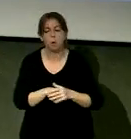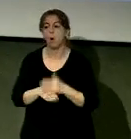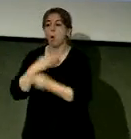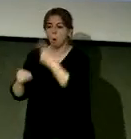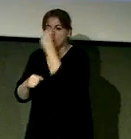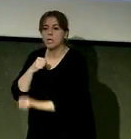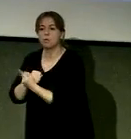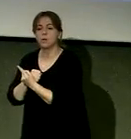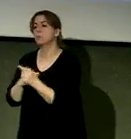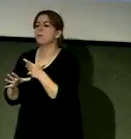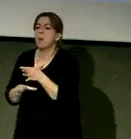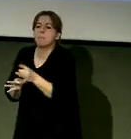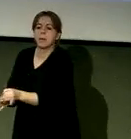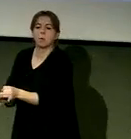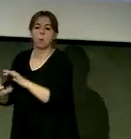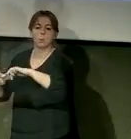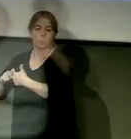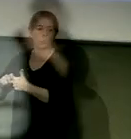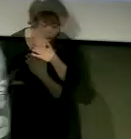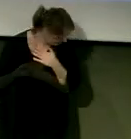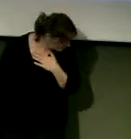microstructures, le portail Addiction Occitanie.